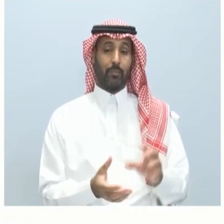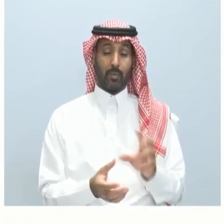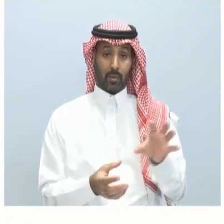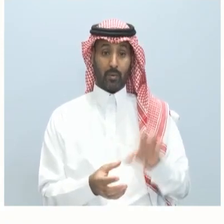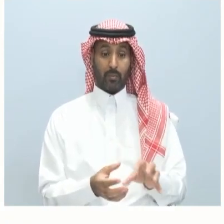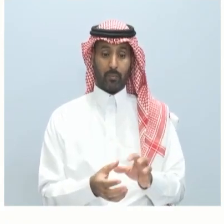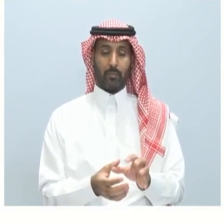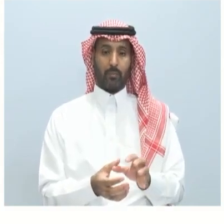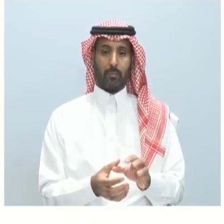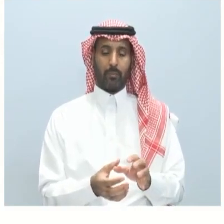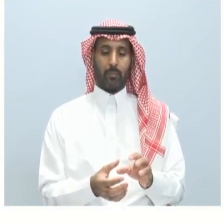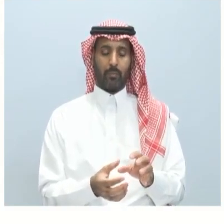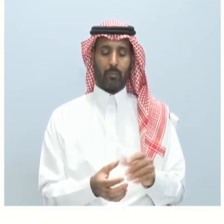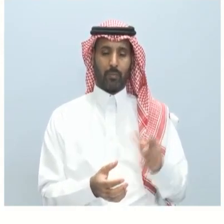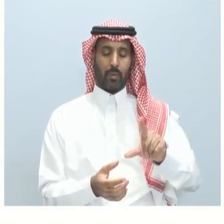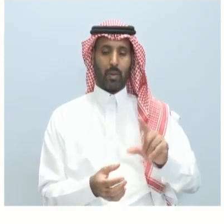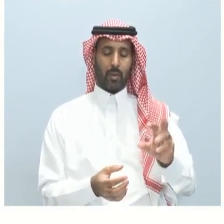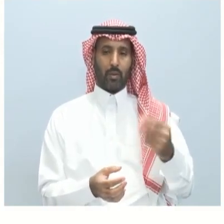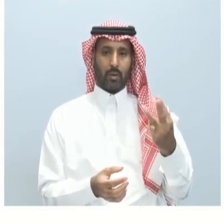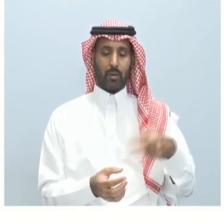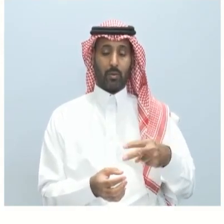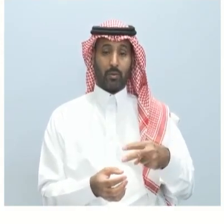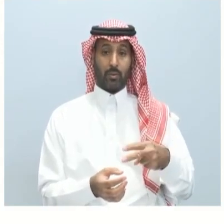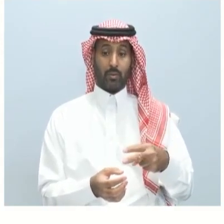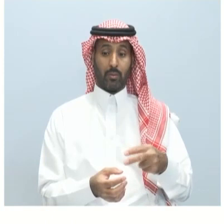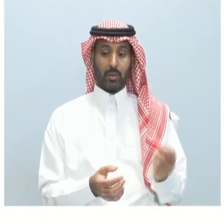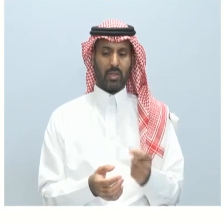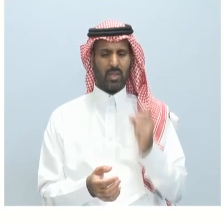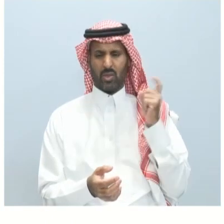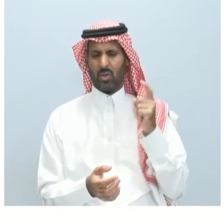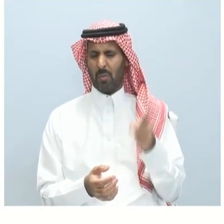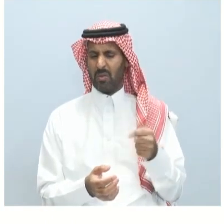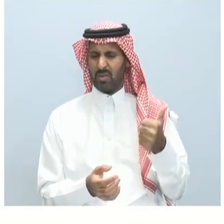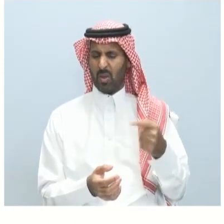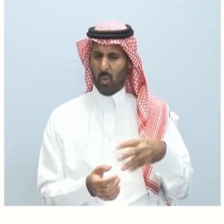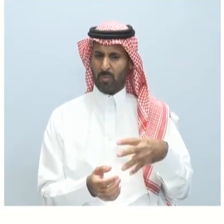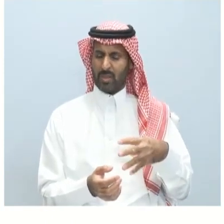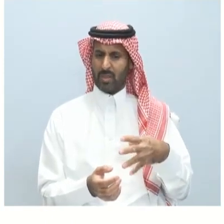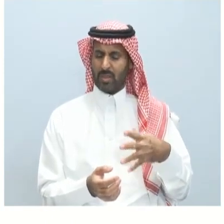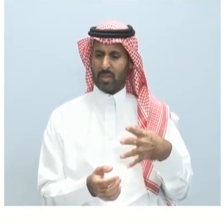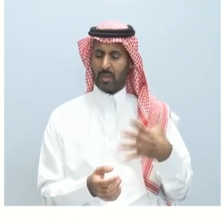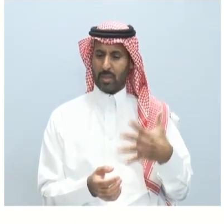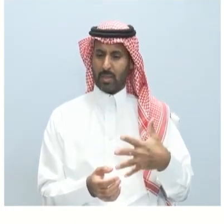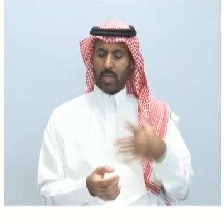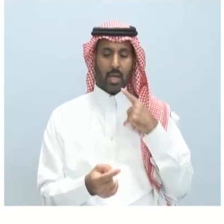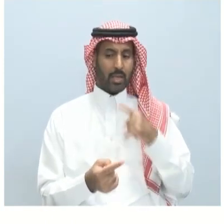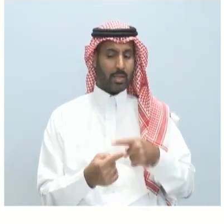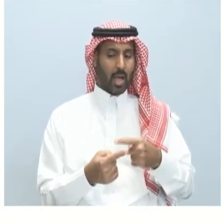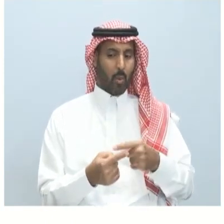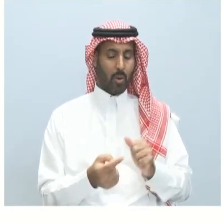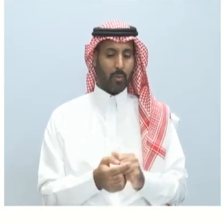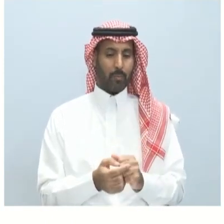بالتعويض هنا مكان ل بالعدد 23 نحن نتساءل هل 50 تسا 23 مطروحا منها